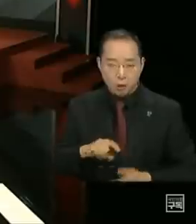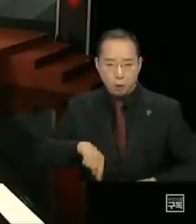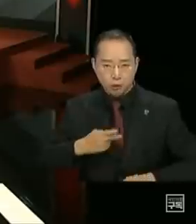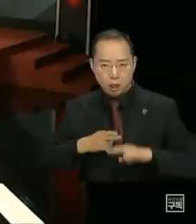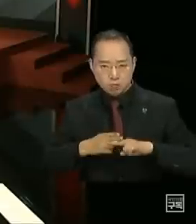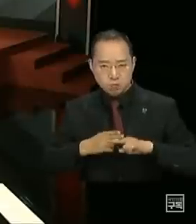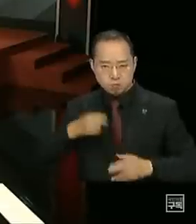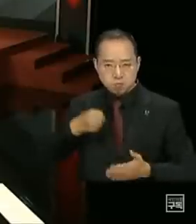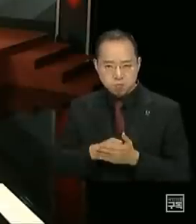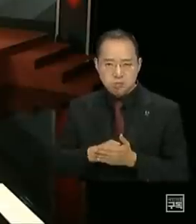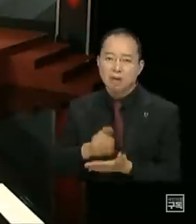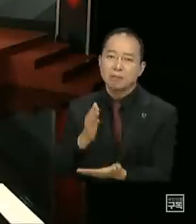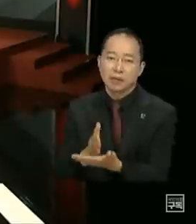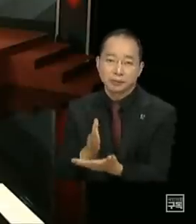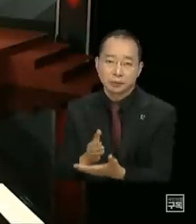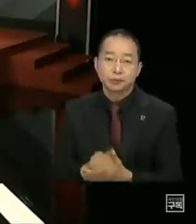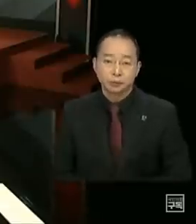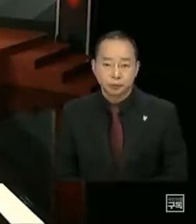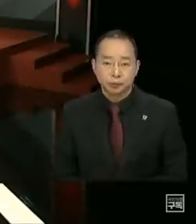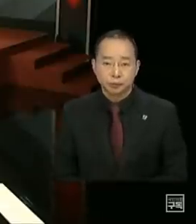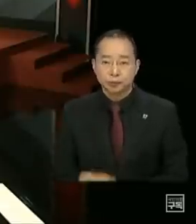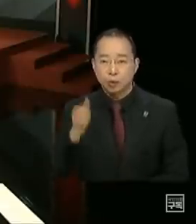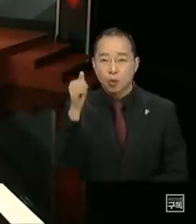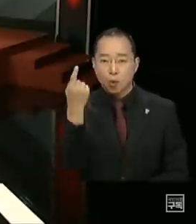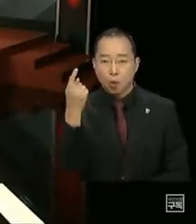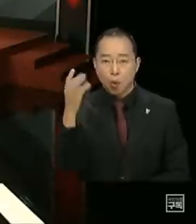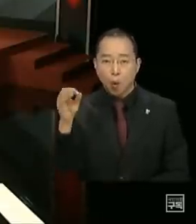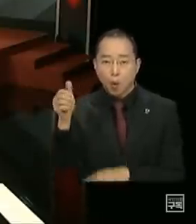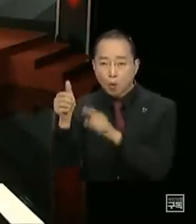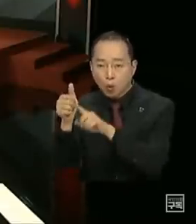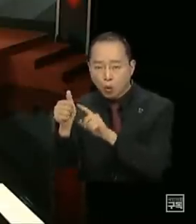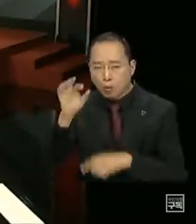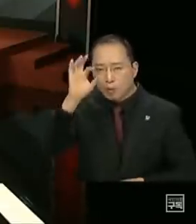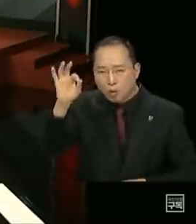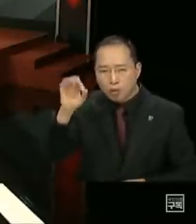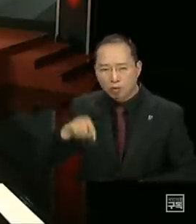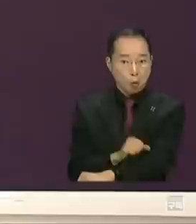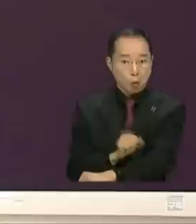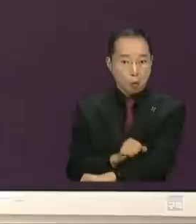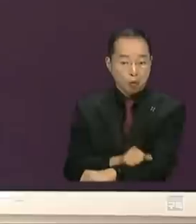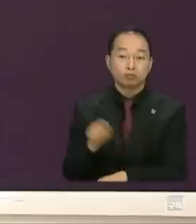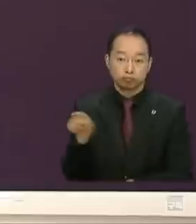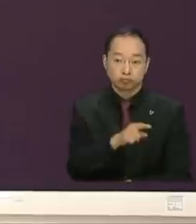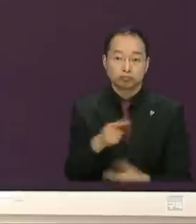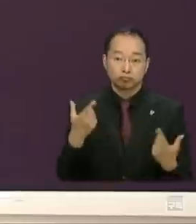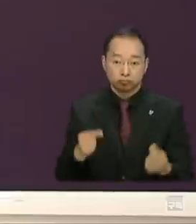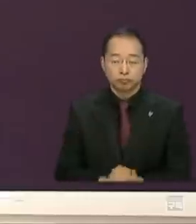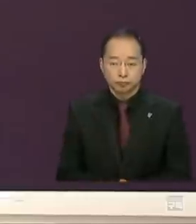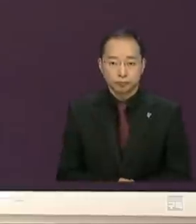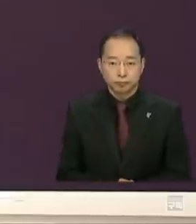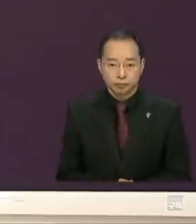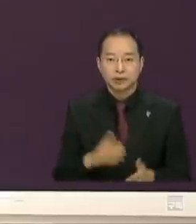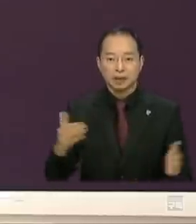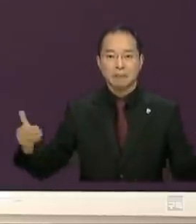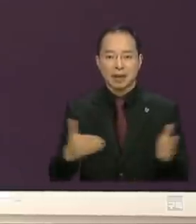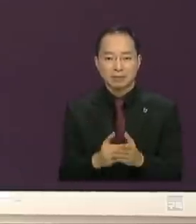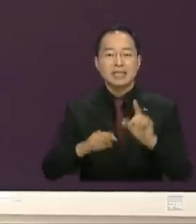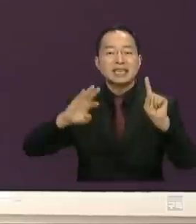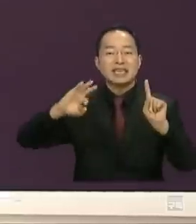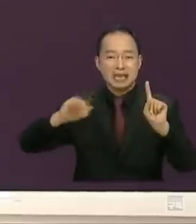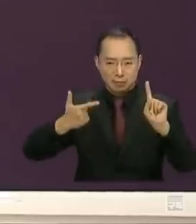제멋대로 혼자 결정하지 마십시오. 예. 홍 후보님께 국민들이 걱정하는 게 그거거든요. 예. 예. 네. 네. 네. 1분 마무리 발언